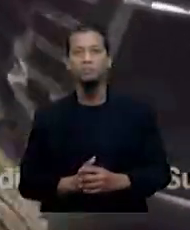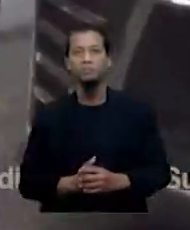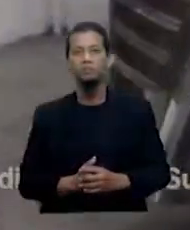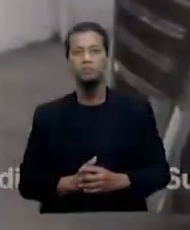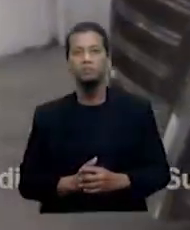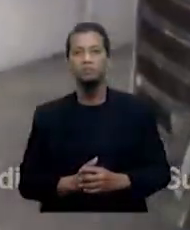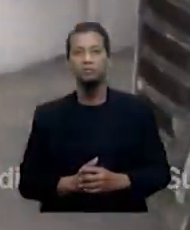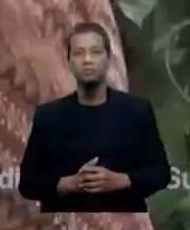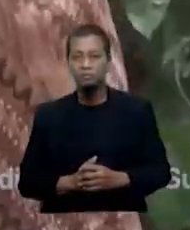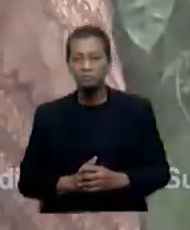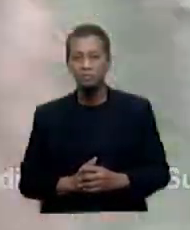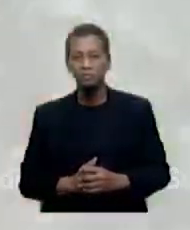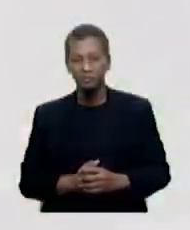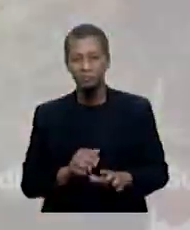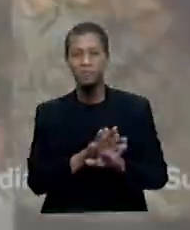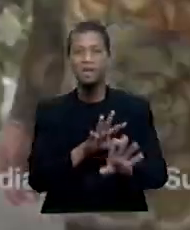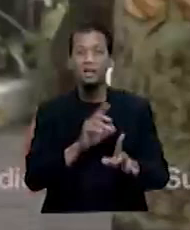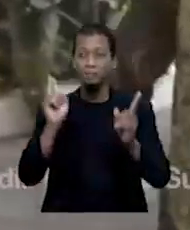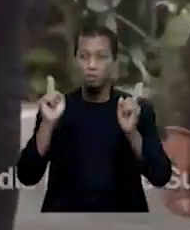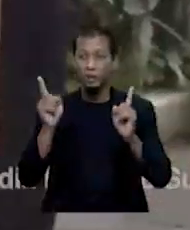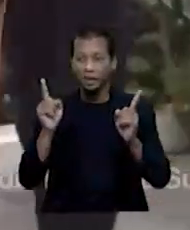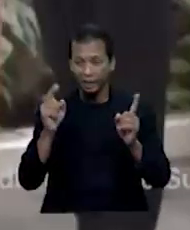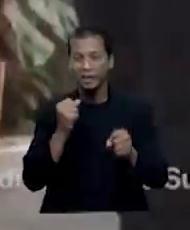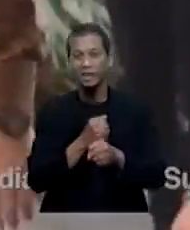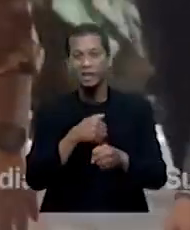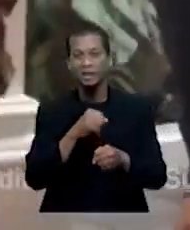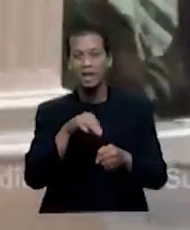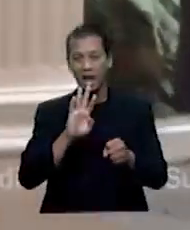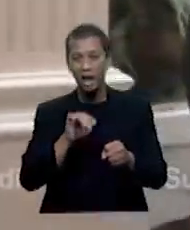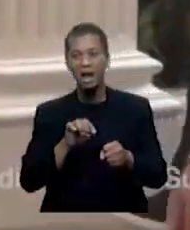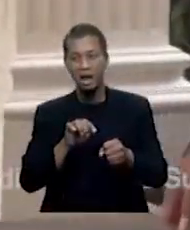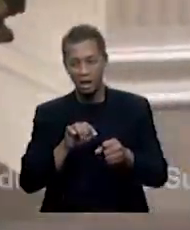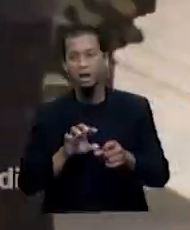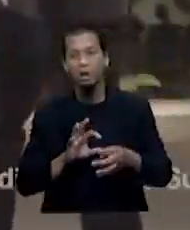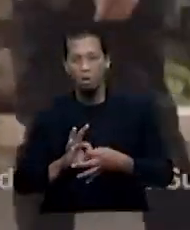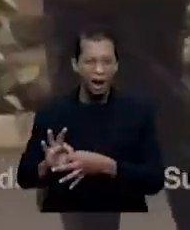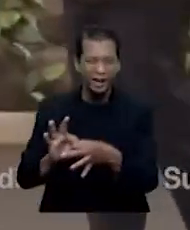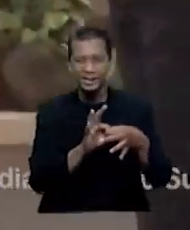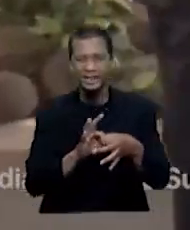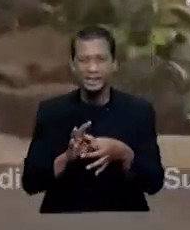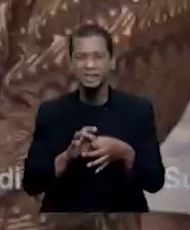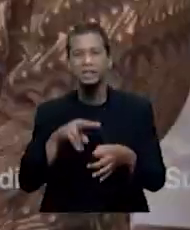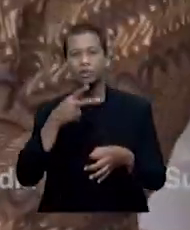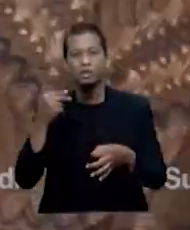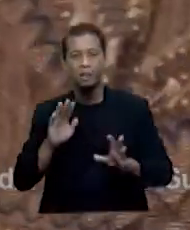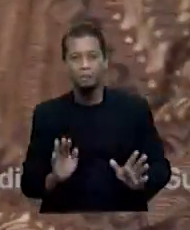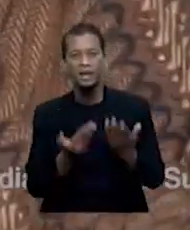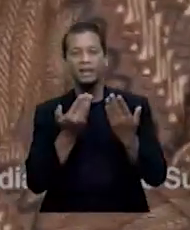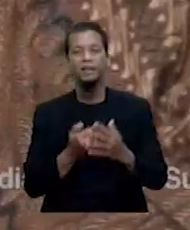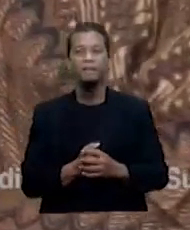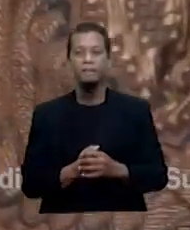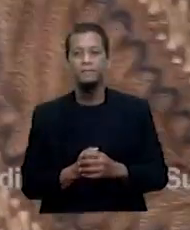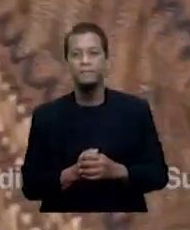Peluang bagi partai politik lain untuk bergabung dengan Koalisi Kebangkitan Indonesia Raya semakin terbuka lebar. Ketua Umum Partai Gerindra Prabowo Subianto dan Ketua